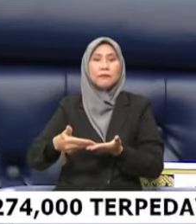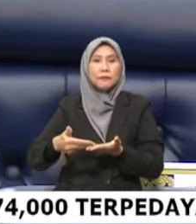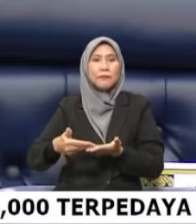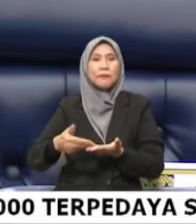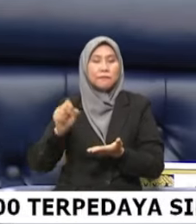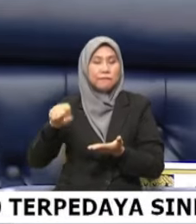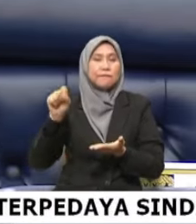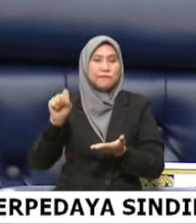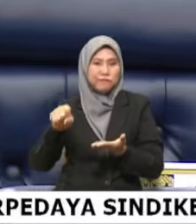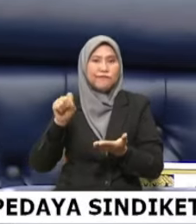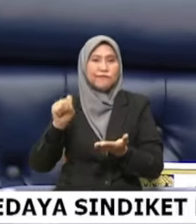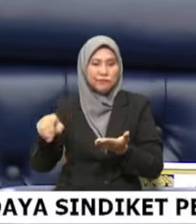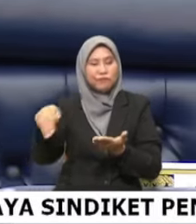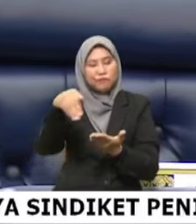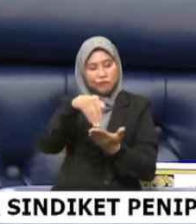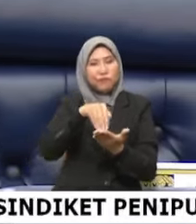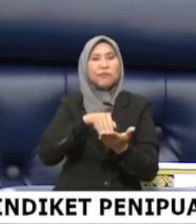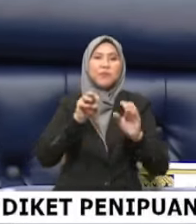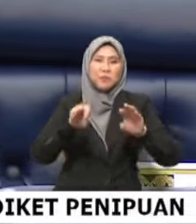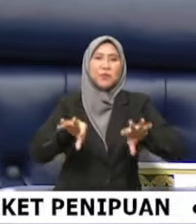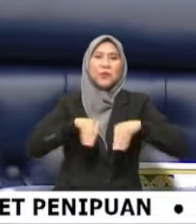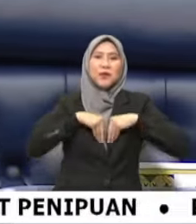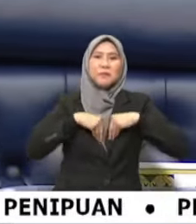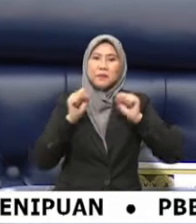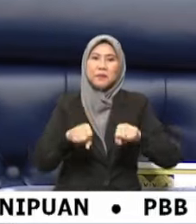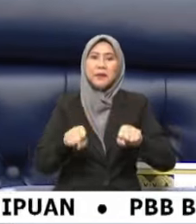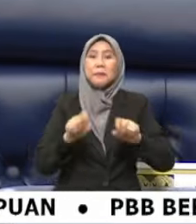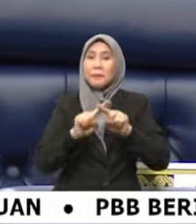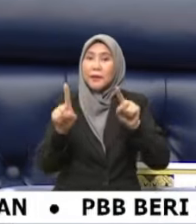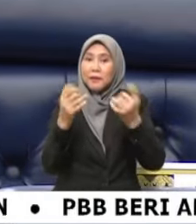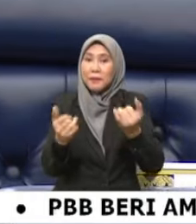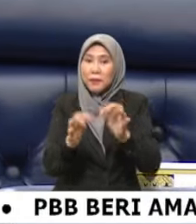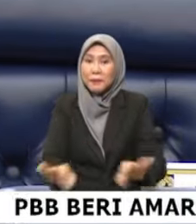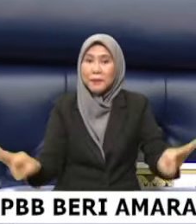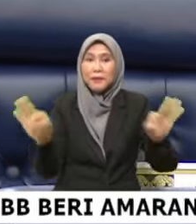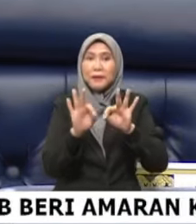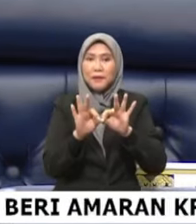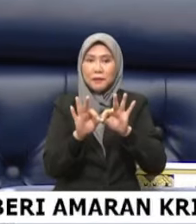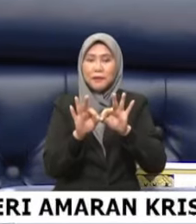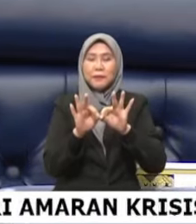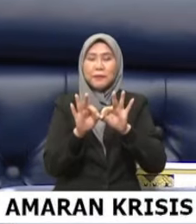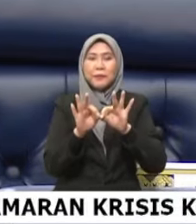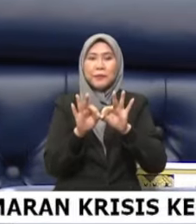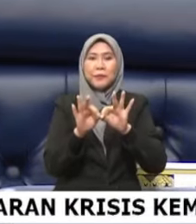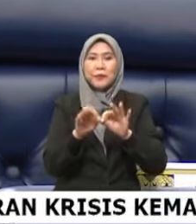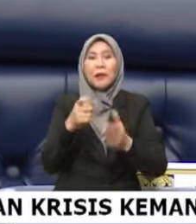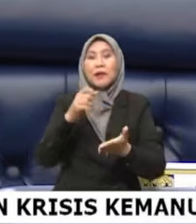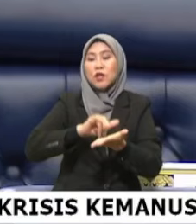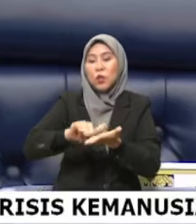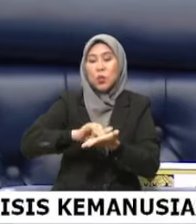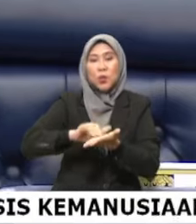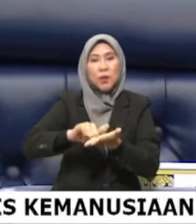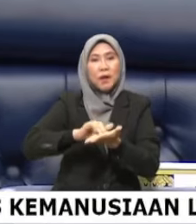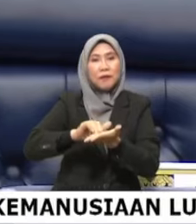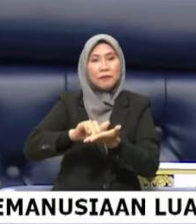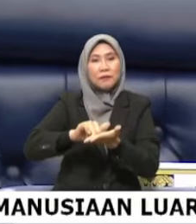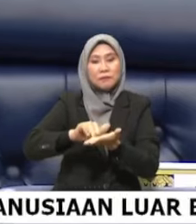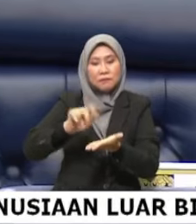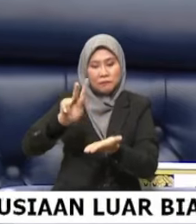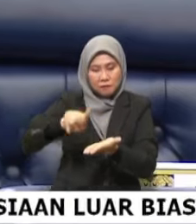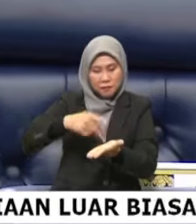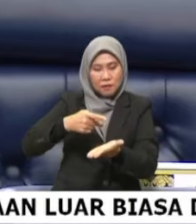boleh diambil kira. Tapi saya rasa yang lebih mustahak adalah Yang Berhormat, fee yang dikenakan kepada murid, kepada